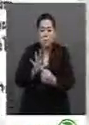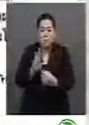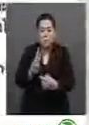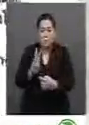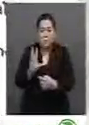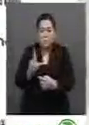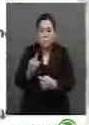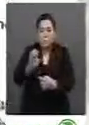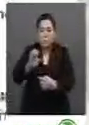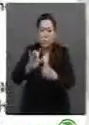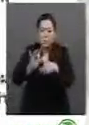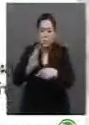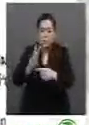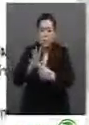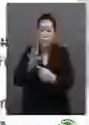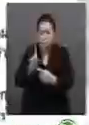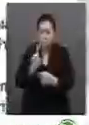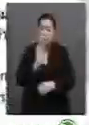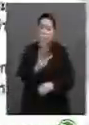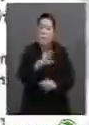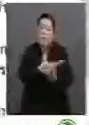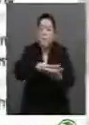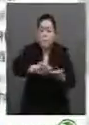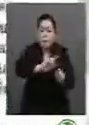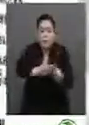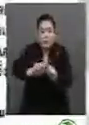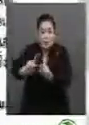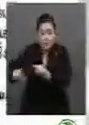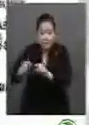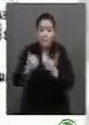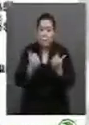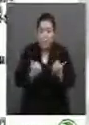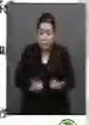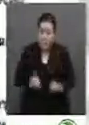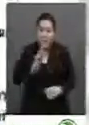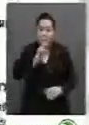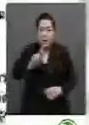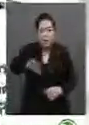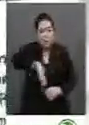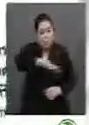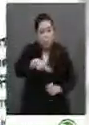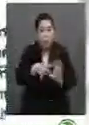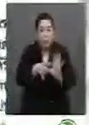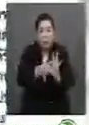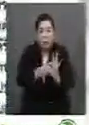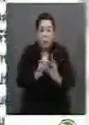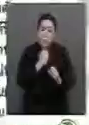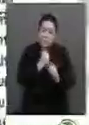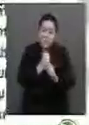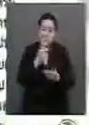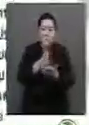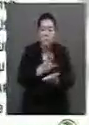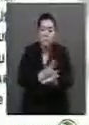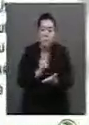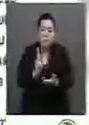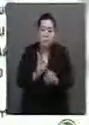ของสถาบันอุดมศึกษาในแต่ละแห่งนะคะปรากฏวันนี้ก็เลยไปสอบถามความเห็นจากคนที่เกี่ยวข้องโดยเฉพาะนักวิชาการด้วยเนี่ยน